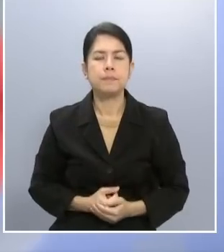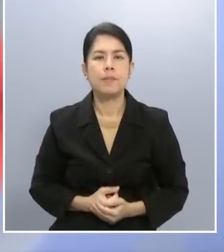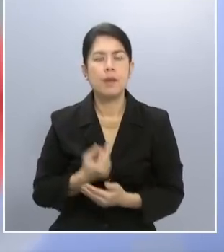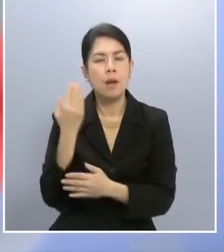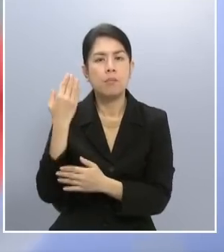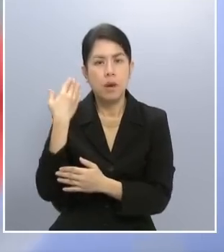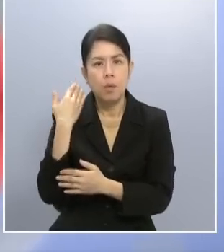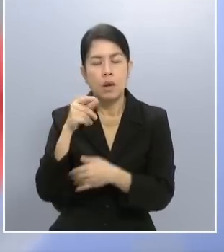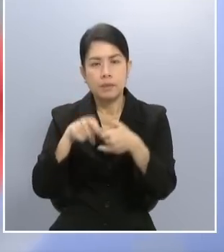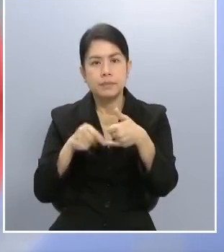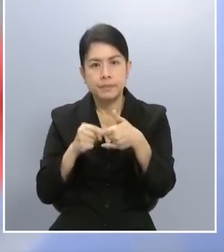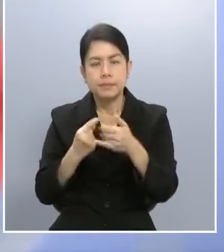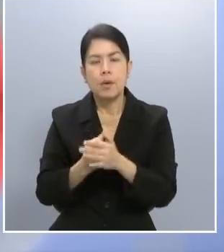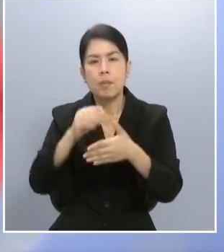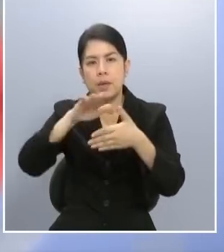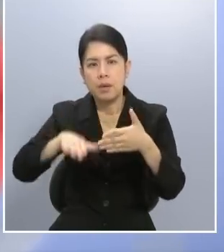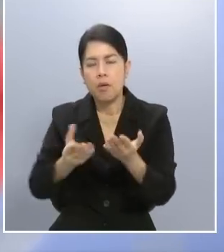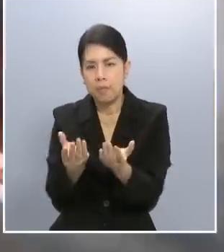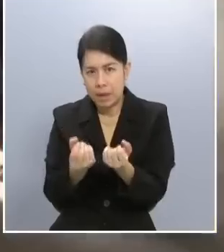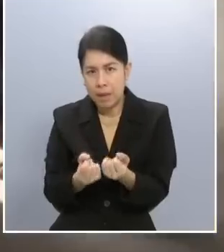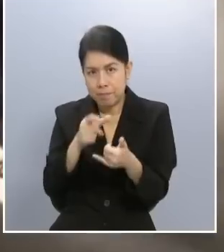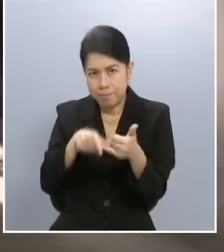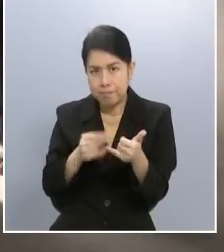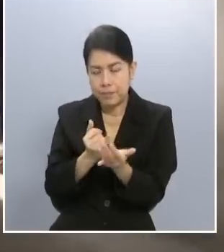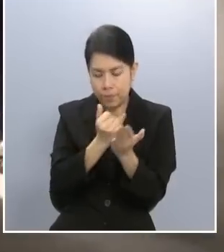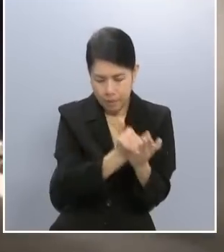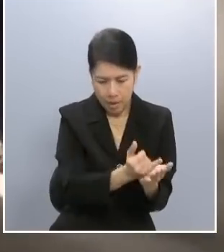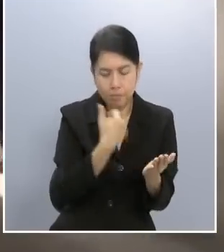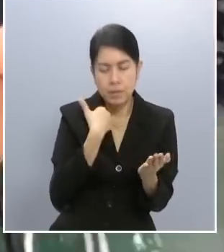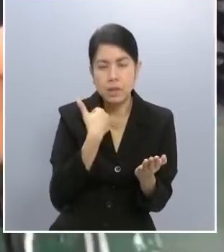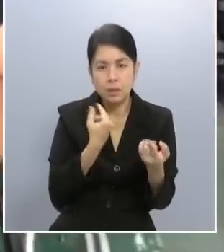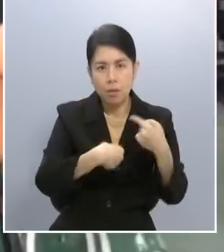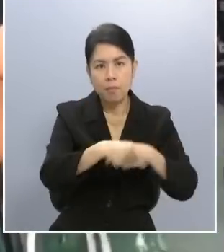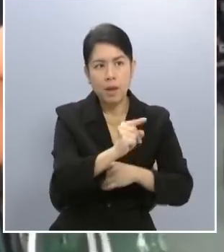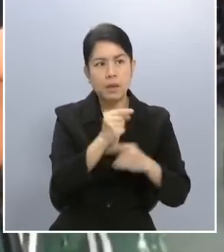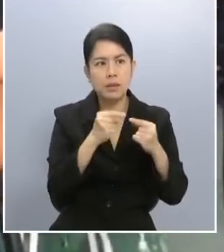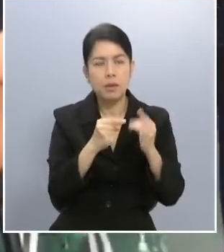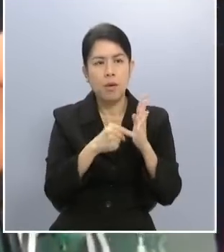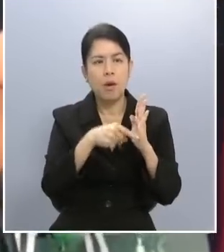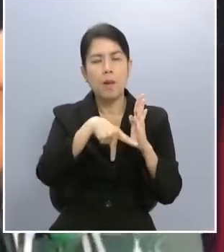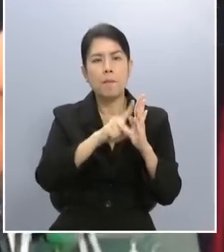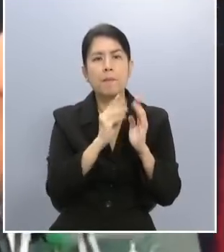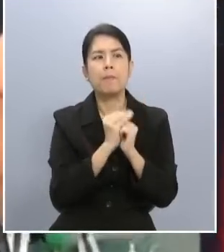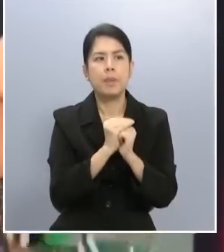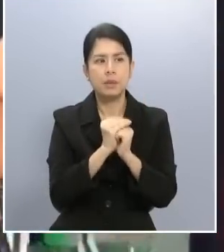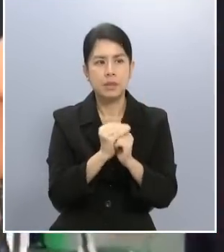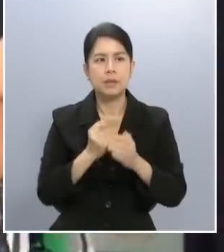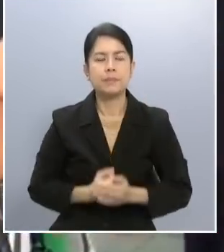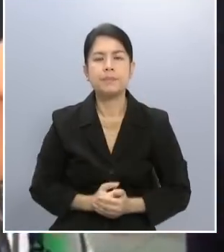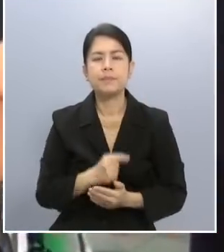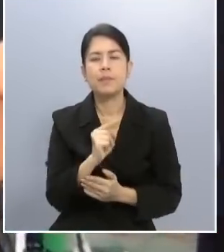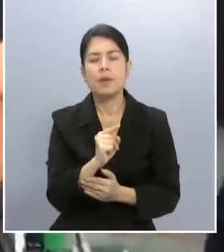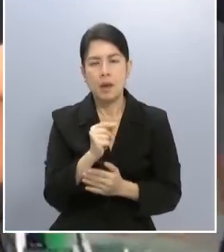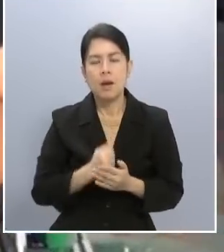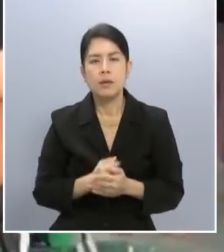ท่ามกลางบรรยากาศที่โศกเศร้านะคะแล้วก็นำศพไปที่ปราจีนบุรีผู้สื่อข่าวไปที่วัดหนองโรงค่ะไปคุยกับ